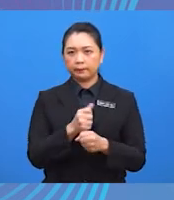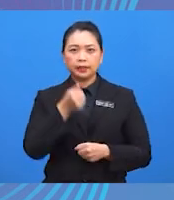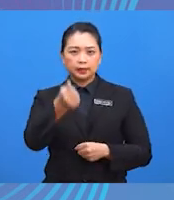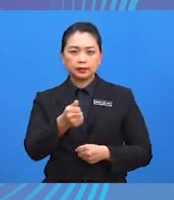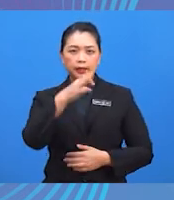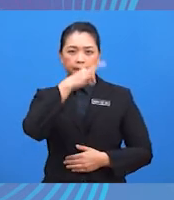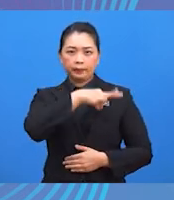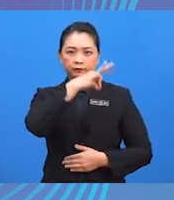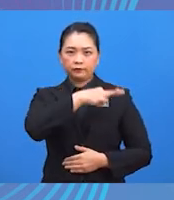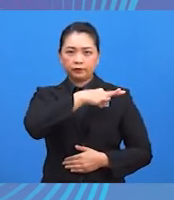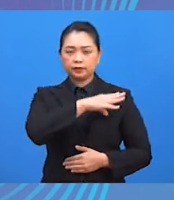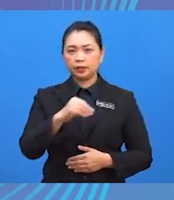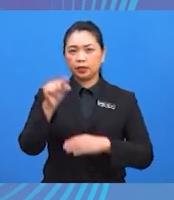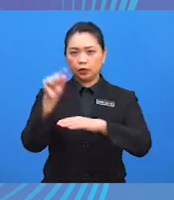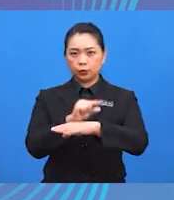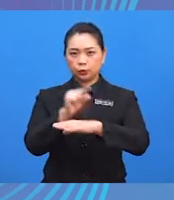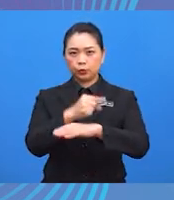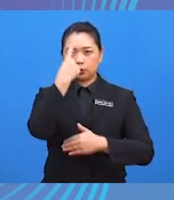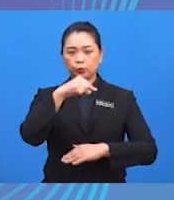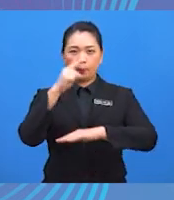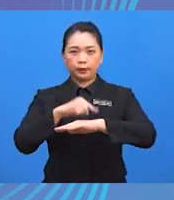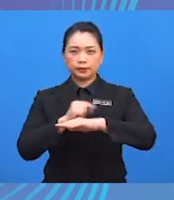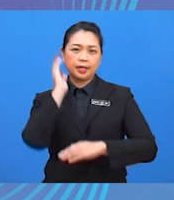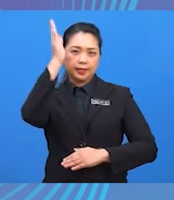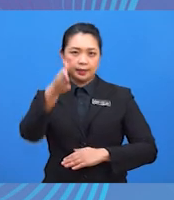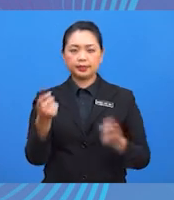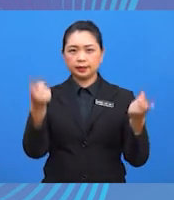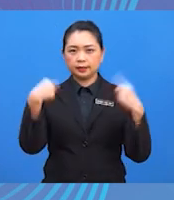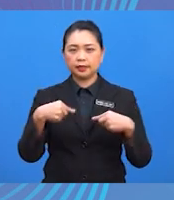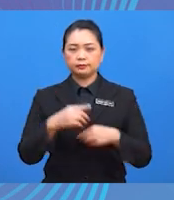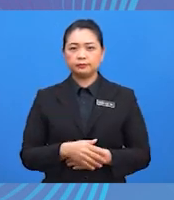untuk masa akan datang. Selamat